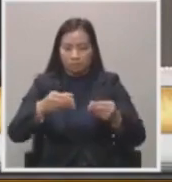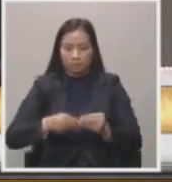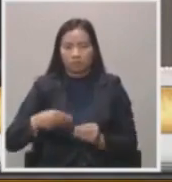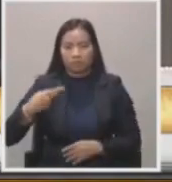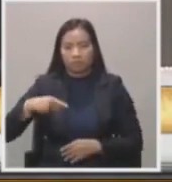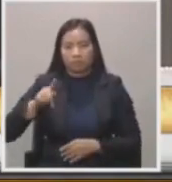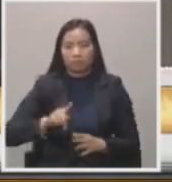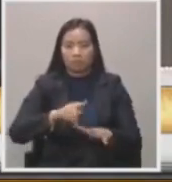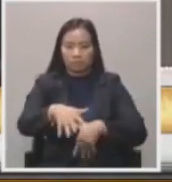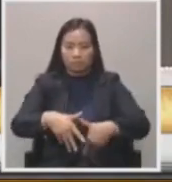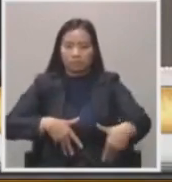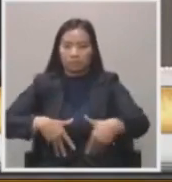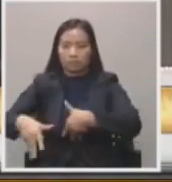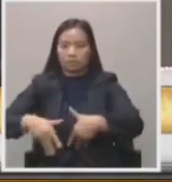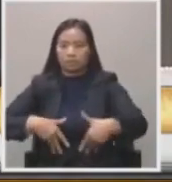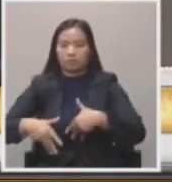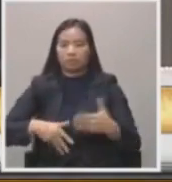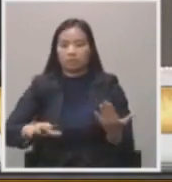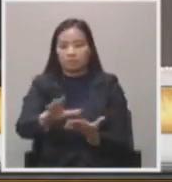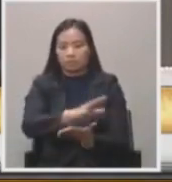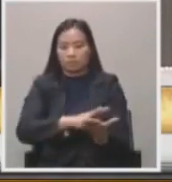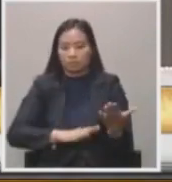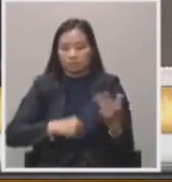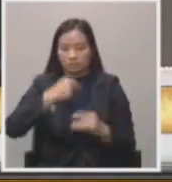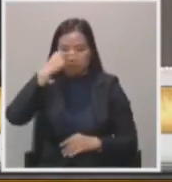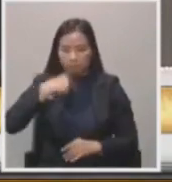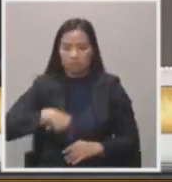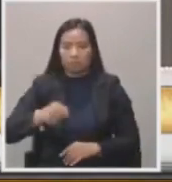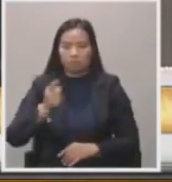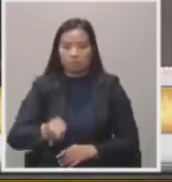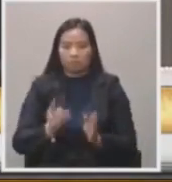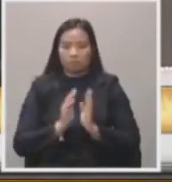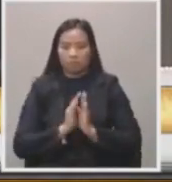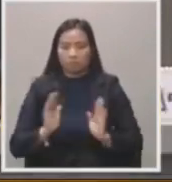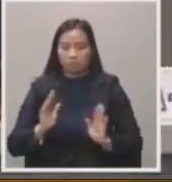ชน์กับพี่น้องประชาชนกับประเทศชาติอย่างแท้จริงครับท่านประธานขอบพระคุณครับ ครับ